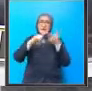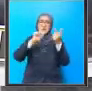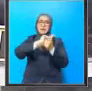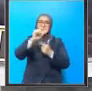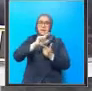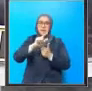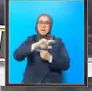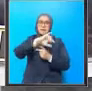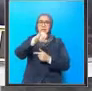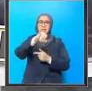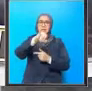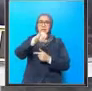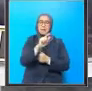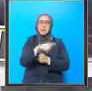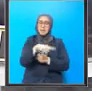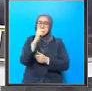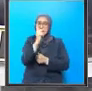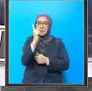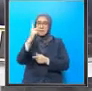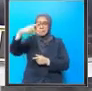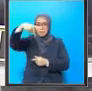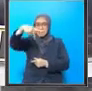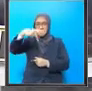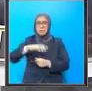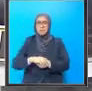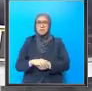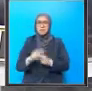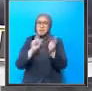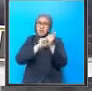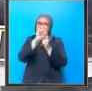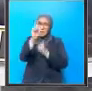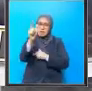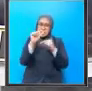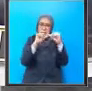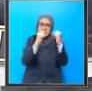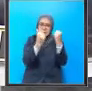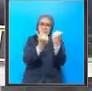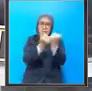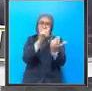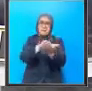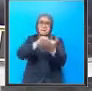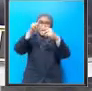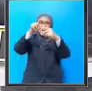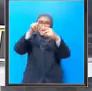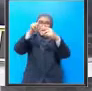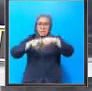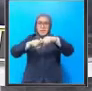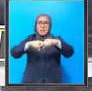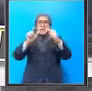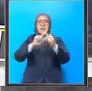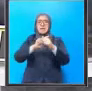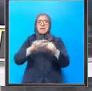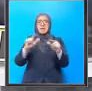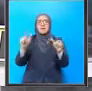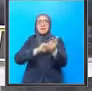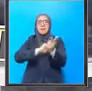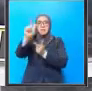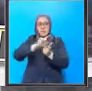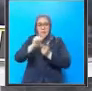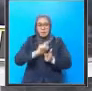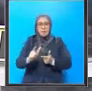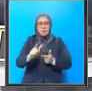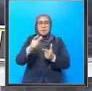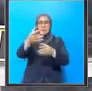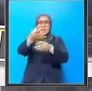Kelulusan sesuatu agensi bergantung kepada kelulusan yang diperolehi daripada agensi yang